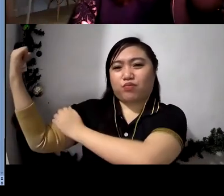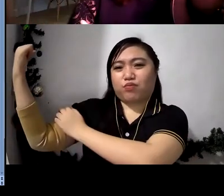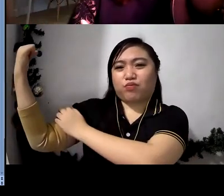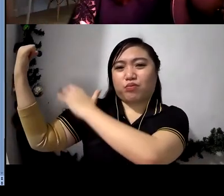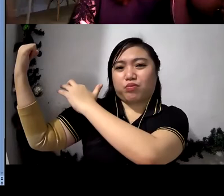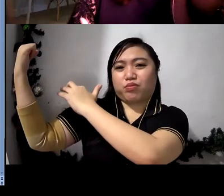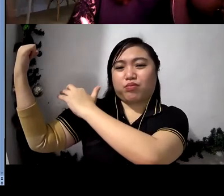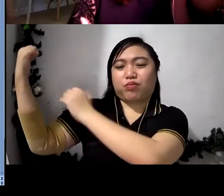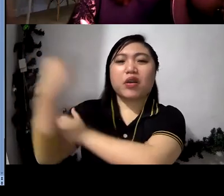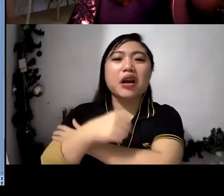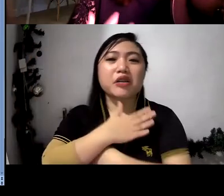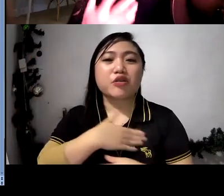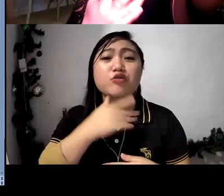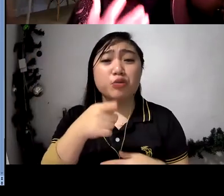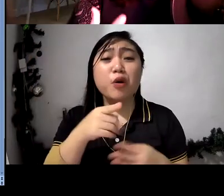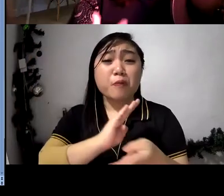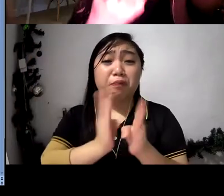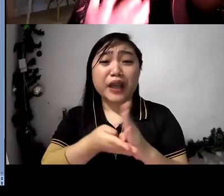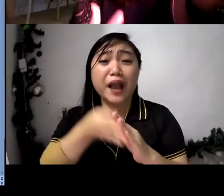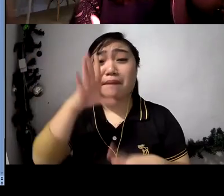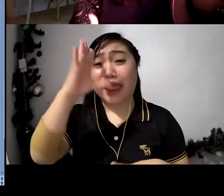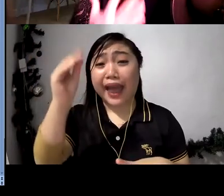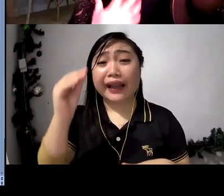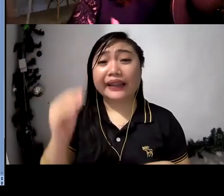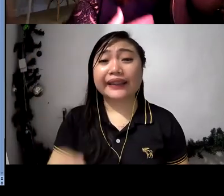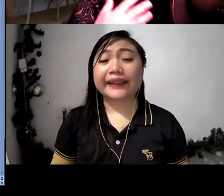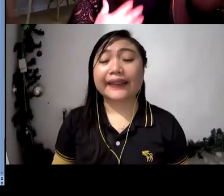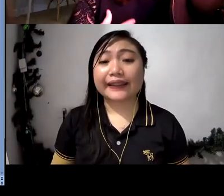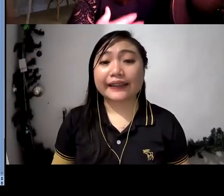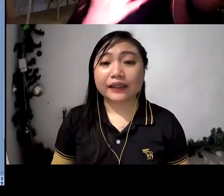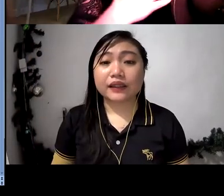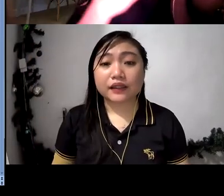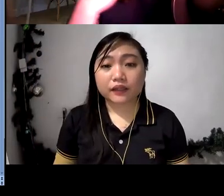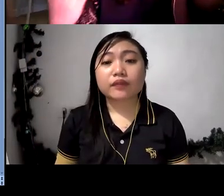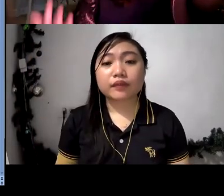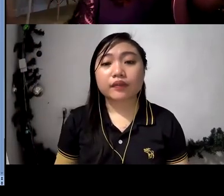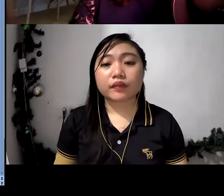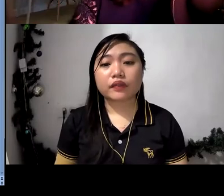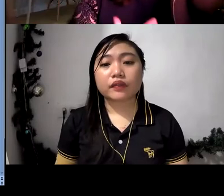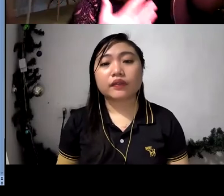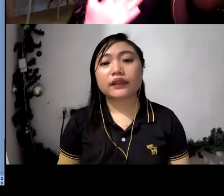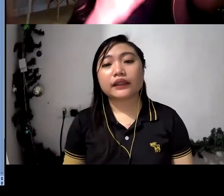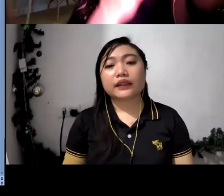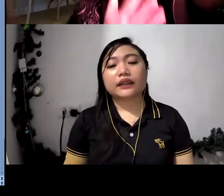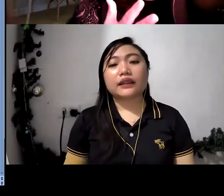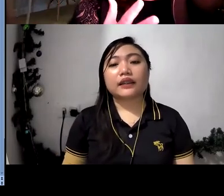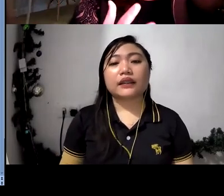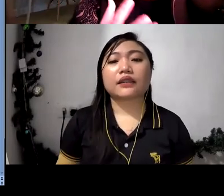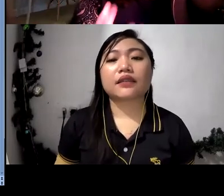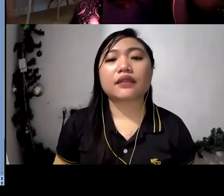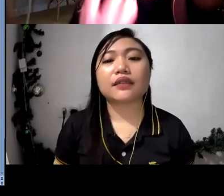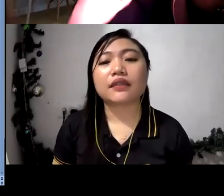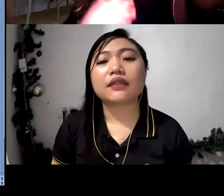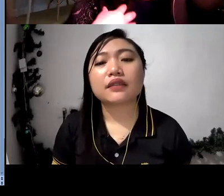ka, yung identity mo, lalaki ka, and you also wanted to ano that. So may mga ano yan, ano? So yun yung kaibahan nila, no?